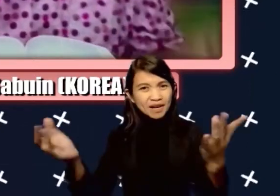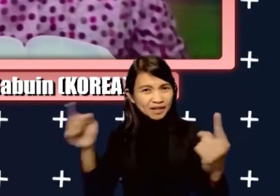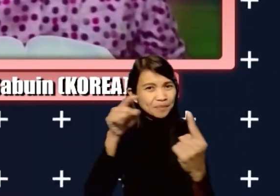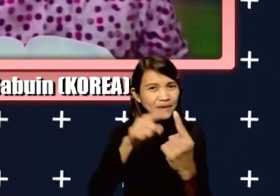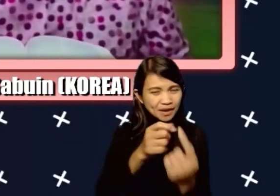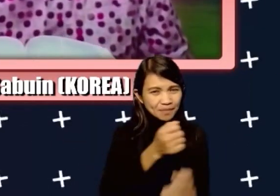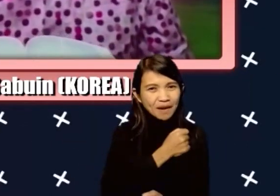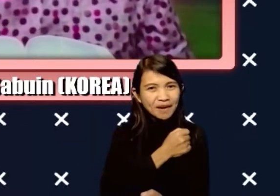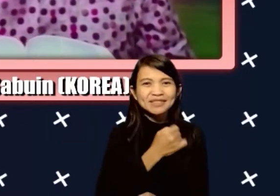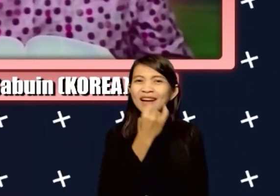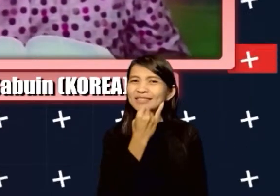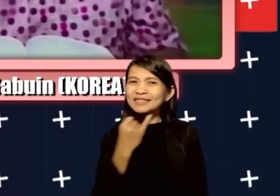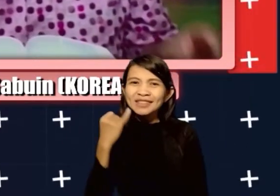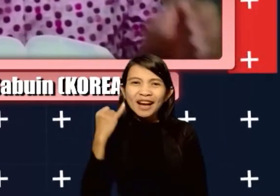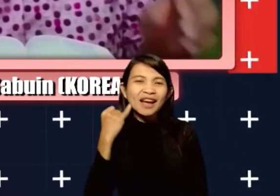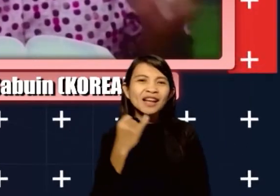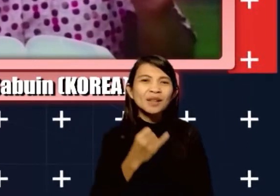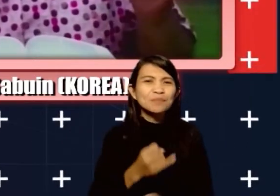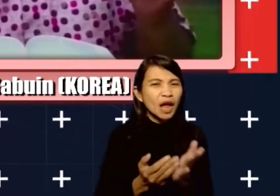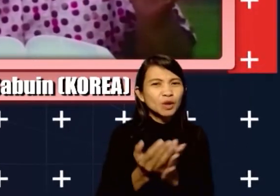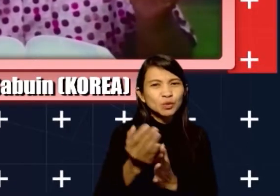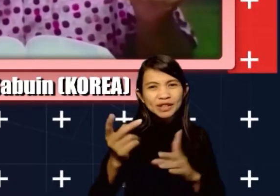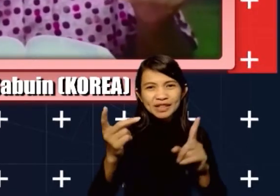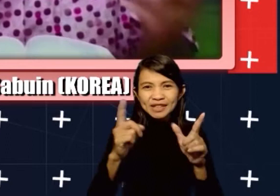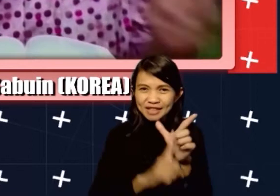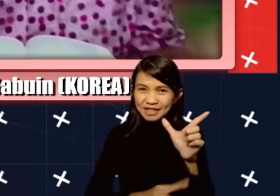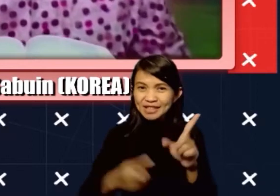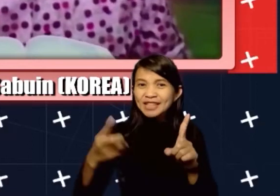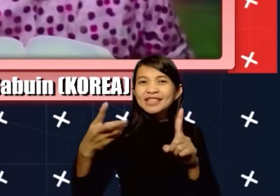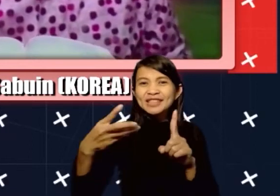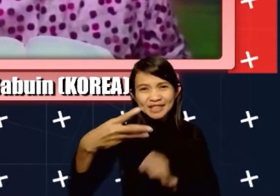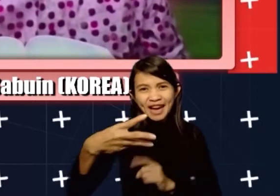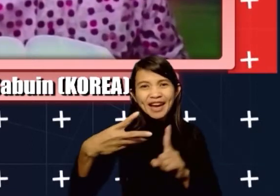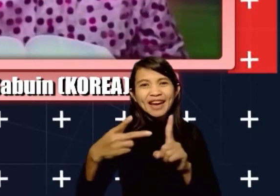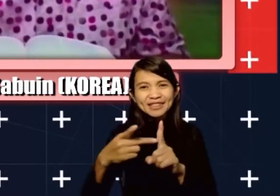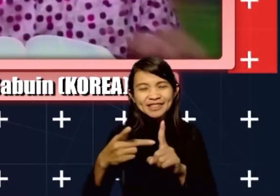Yeskiel kebanyakan dilakukan dengan alat peraga.